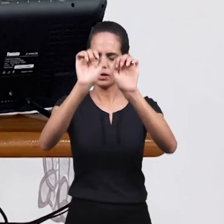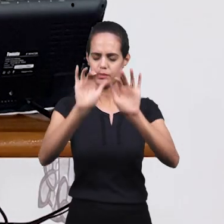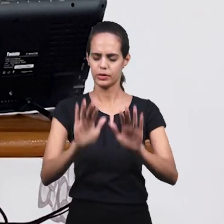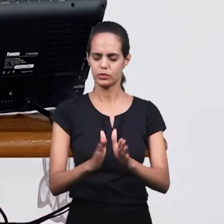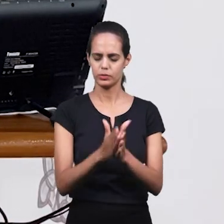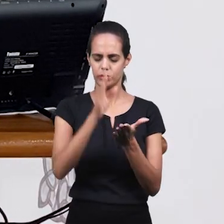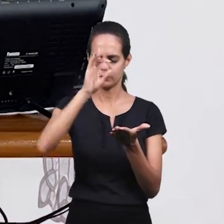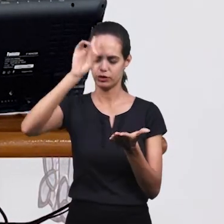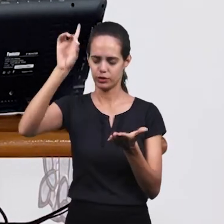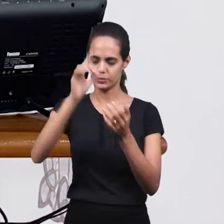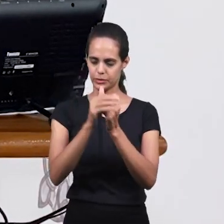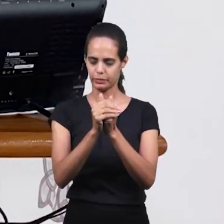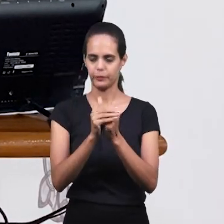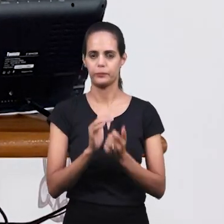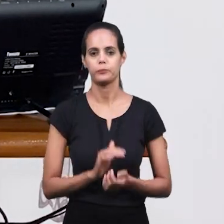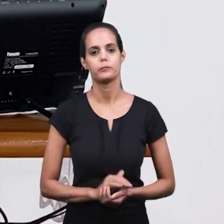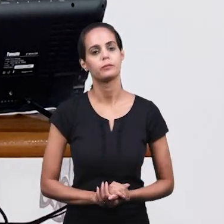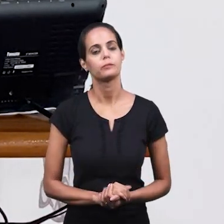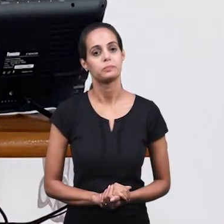Les enfants d'Israël